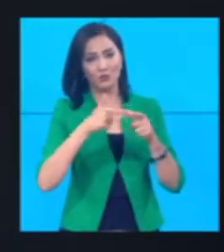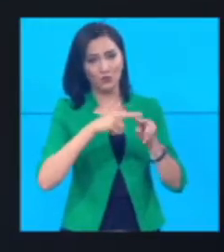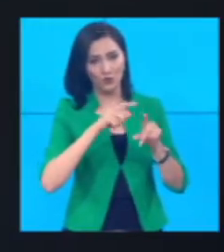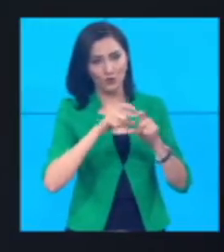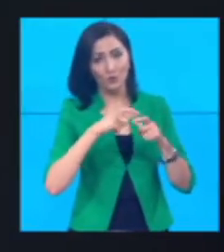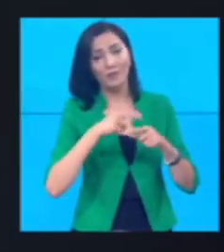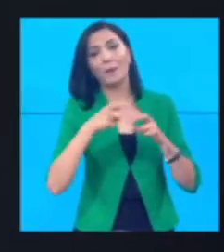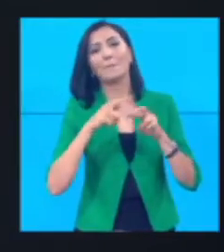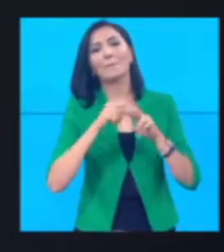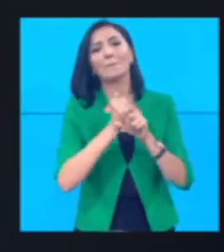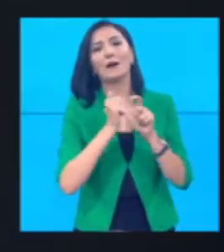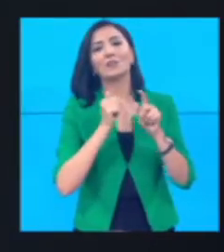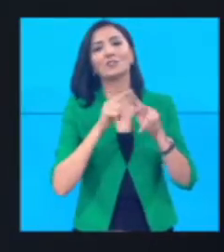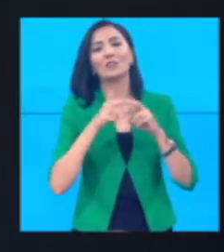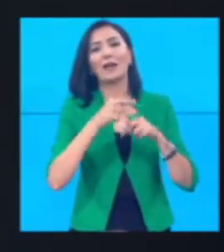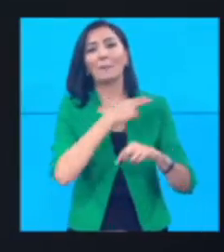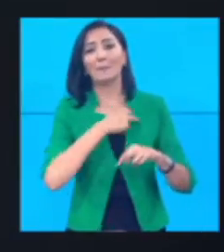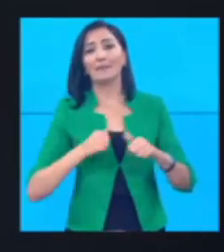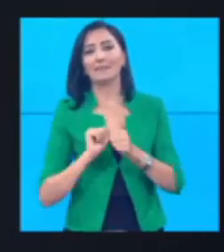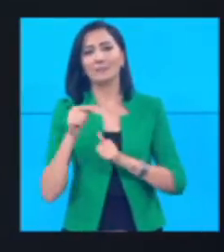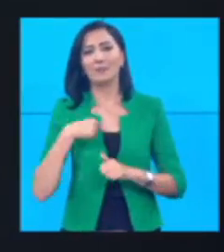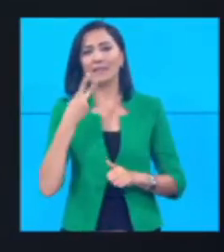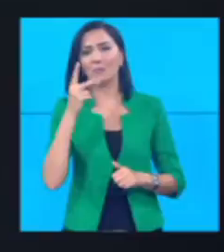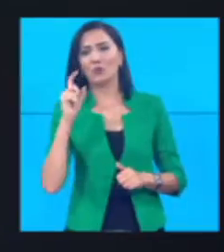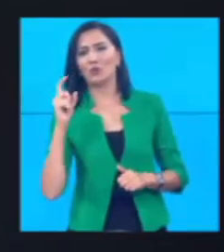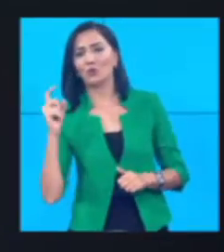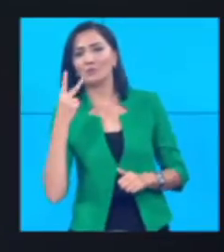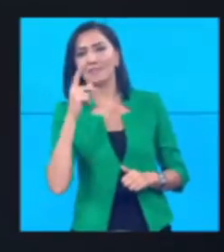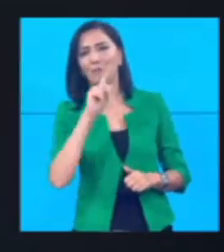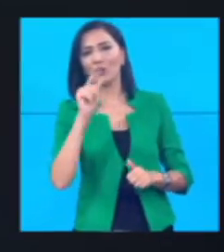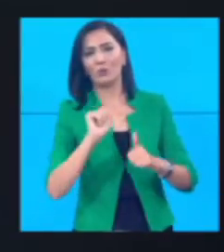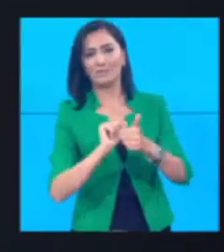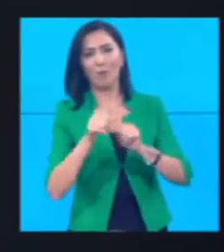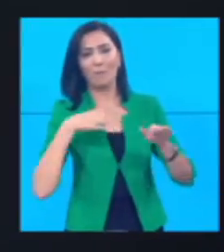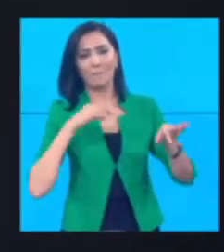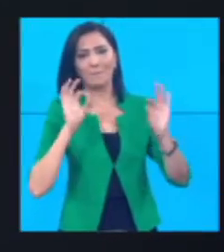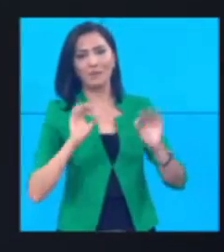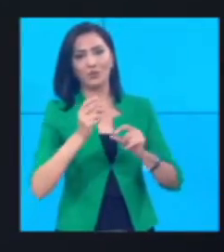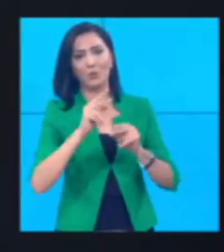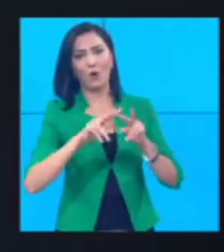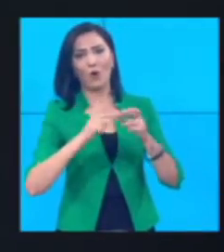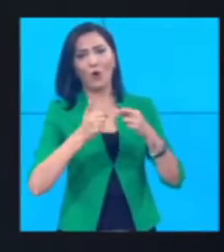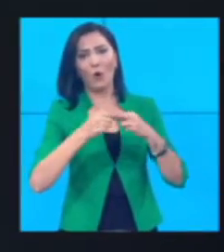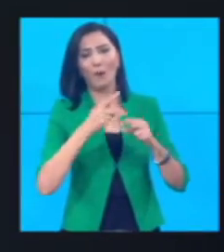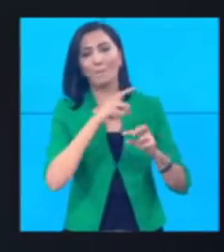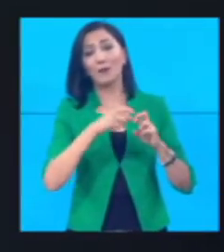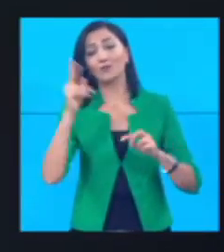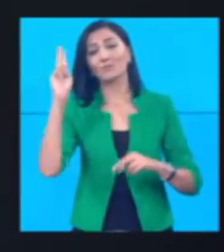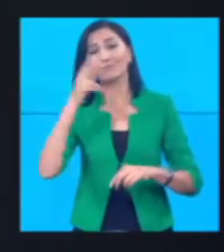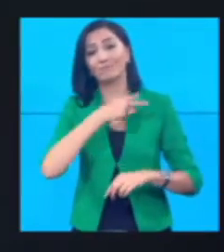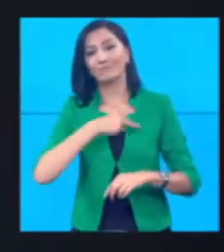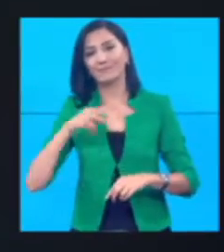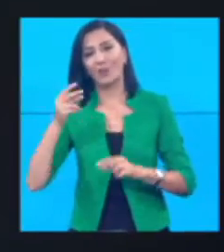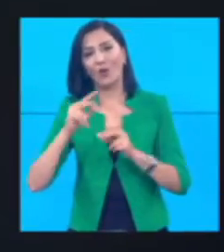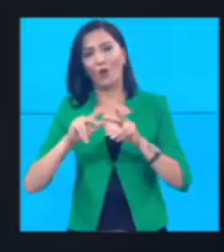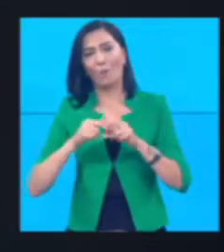Süpürgeci, Bağcılar Belediyesi Milli Sporcusuyum. Ben 2009-2010 yılları arasında başladım bu spora. Ömer Bağcılar Belediyesi tarafından